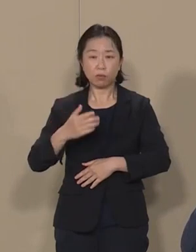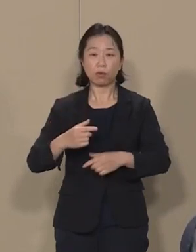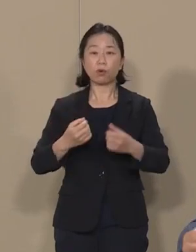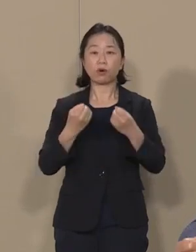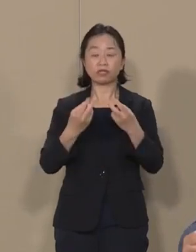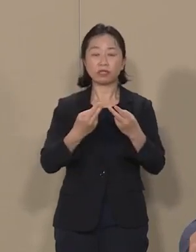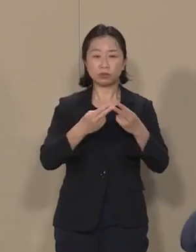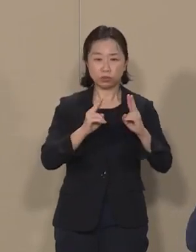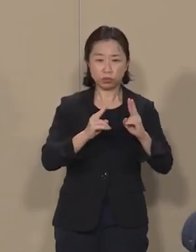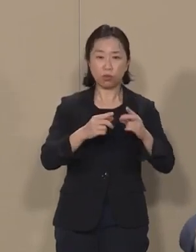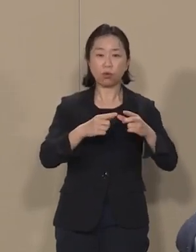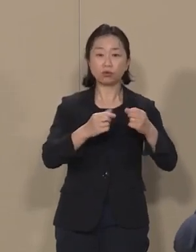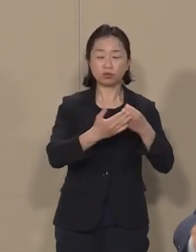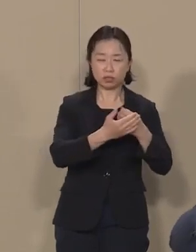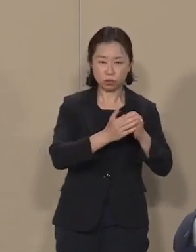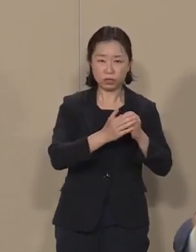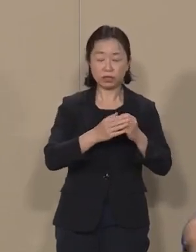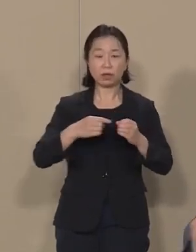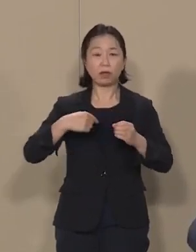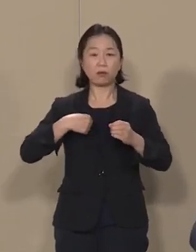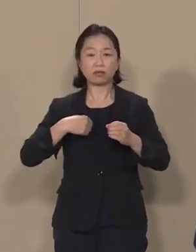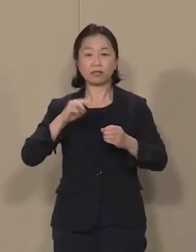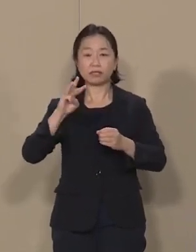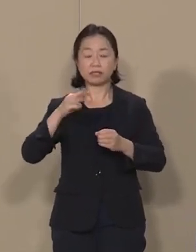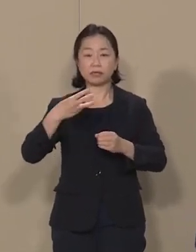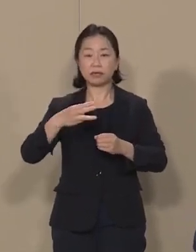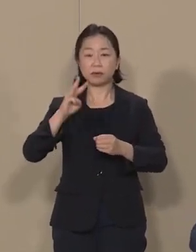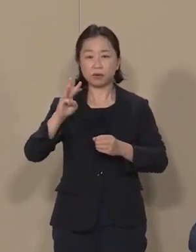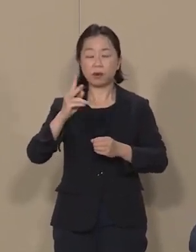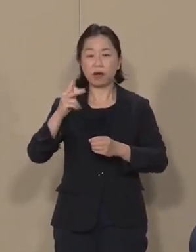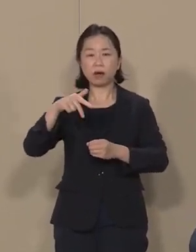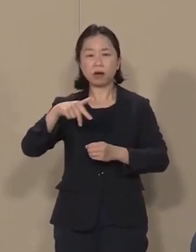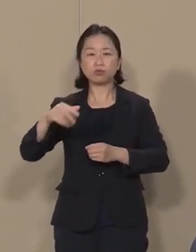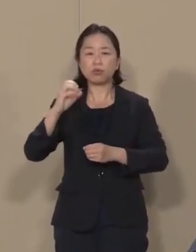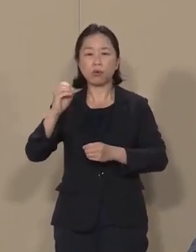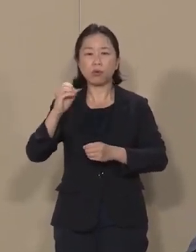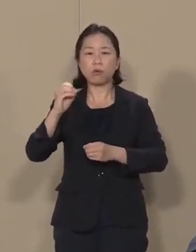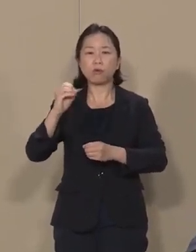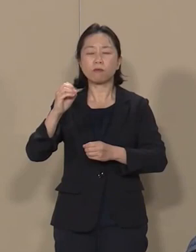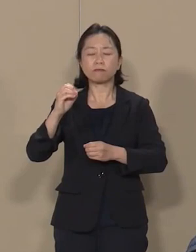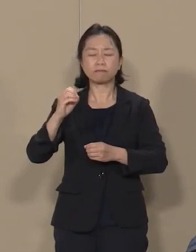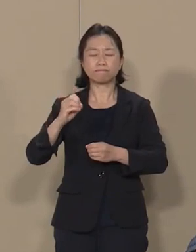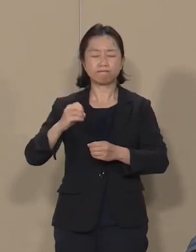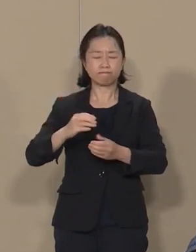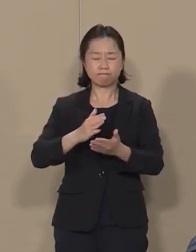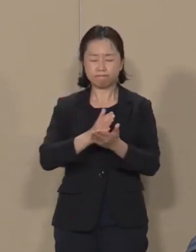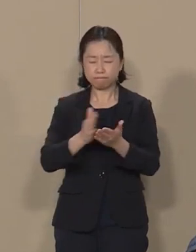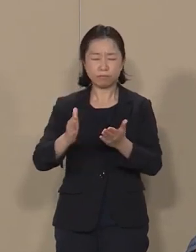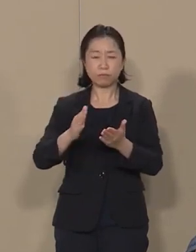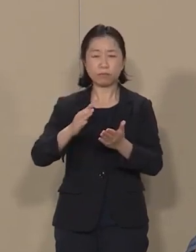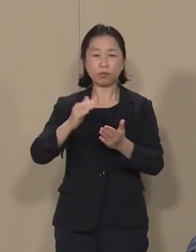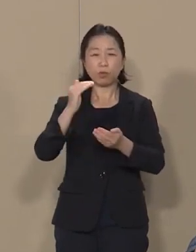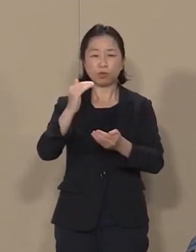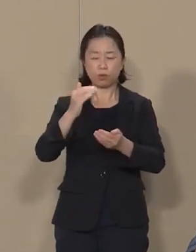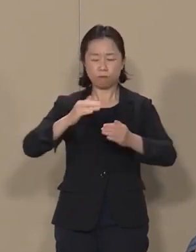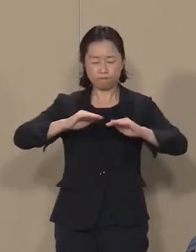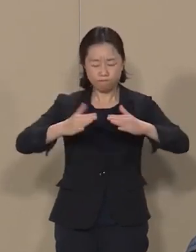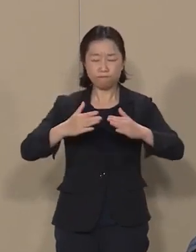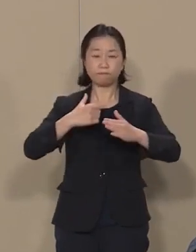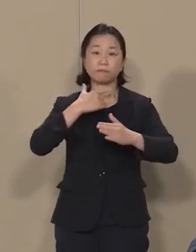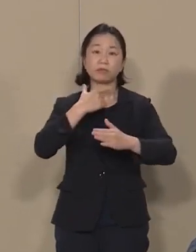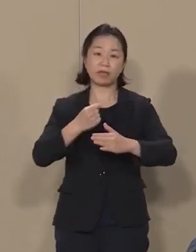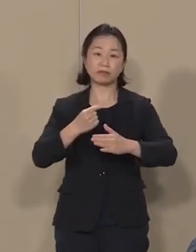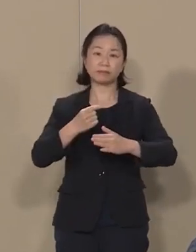私実は数は国民の命を守るためならすべての多分にも挑戦をしたいと思いますそして